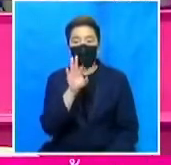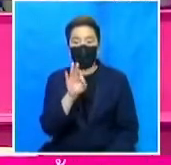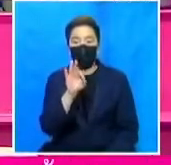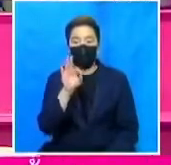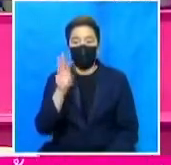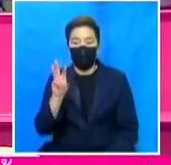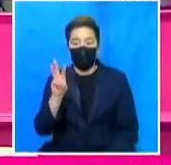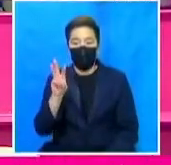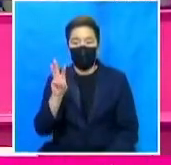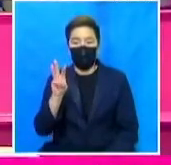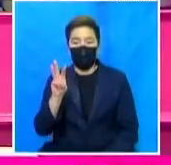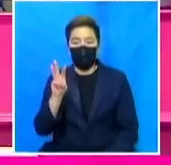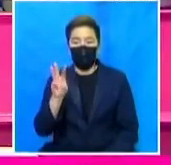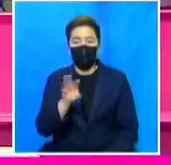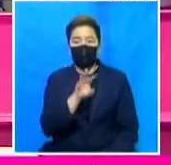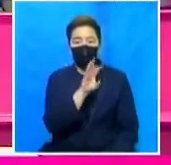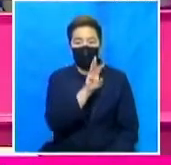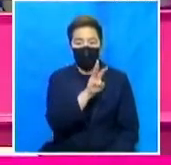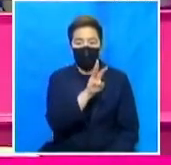6496